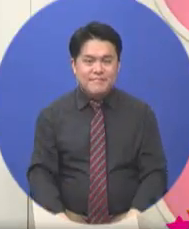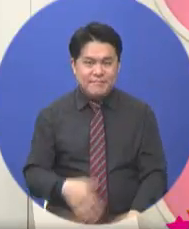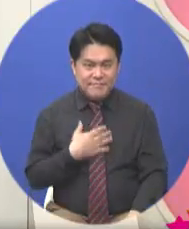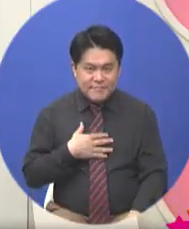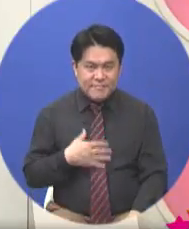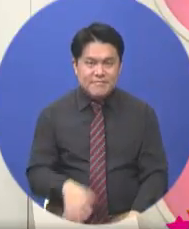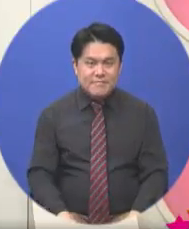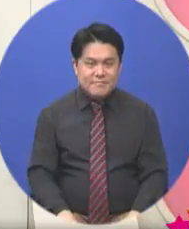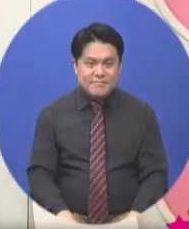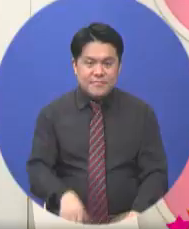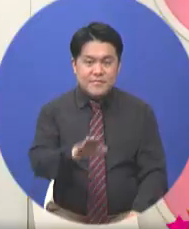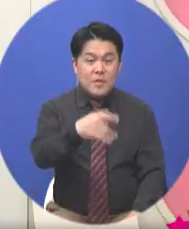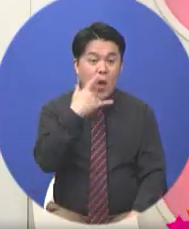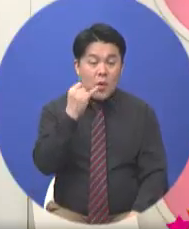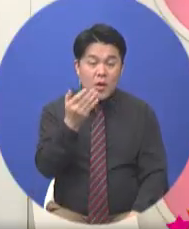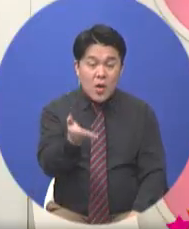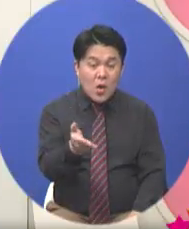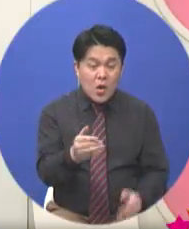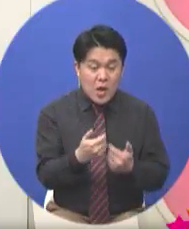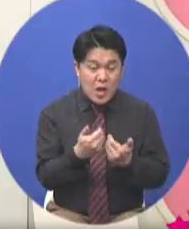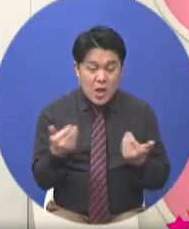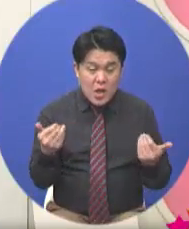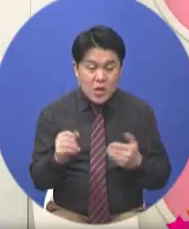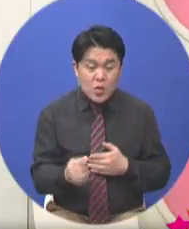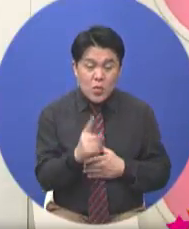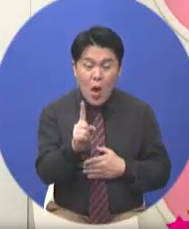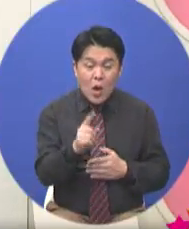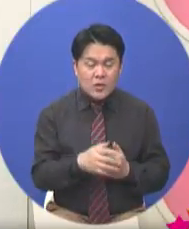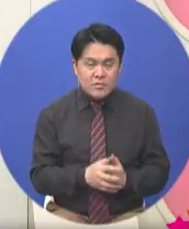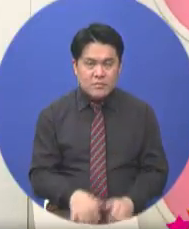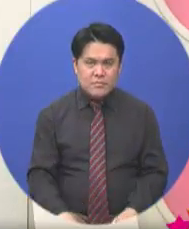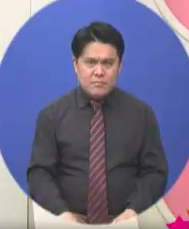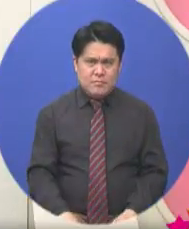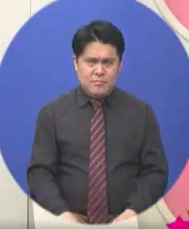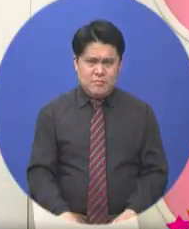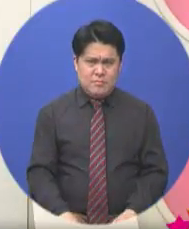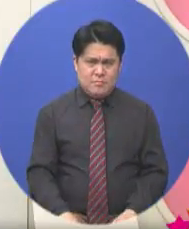계시거든요. 그럼 어머님과 헤어지게 된 사연은?